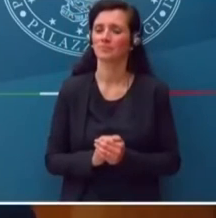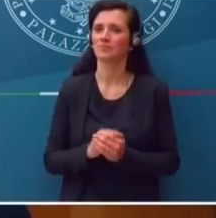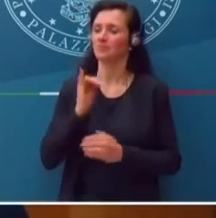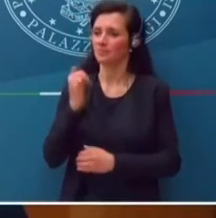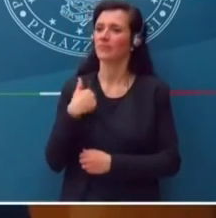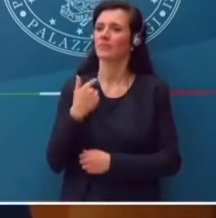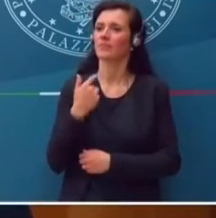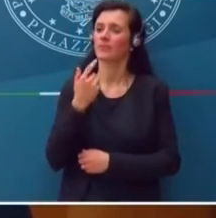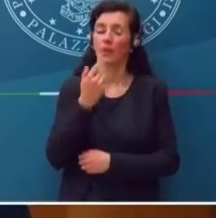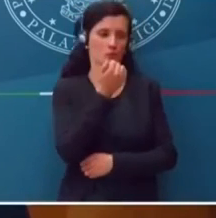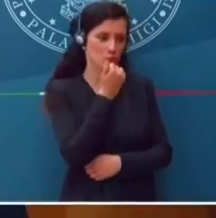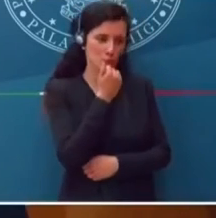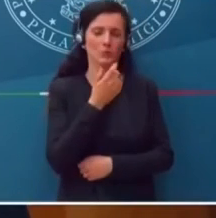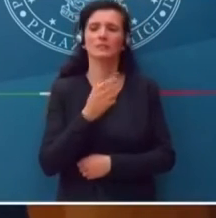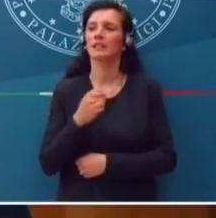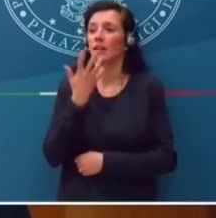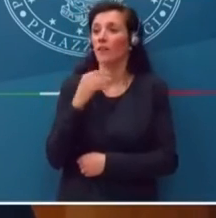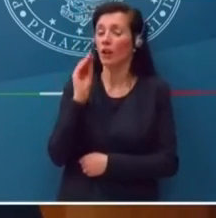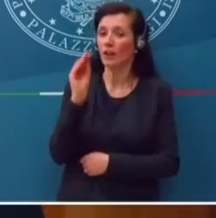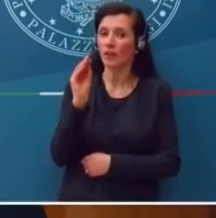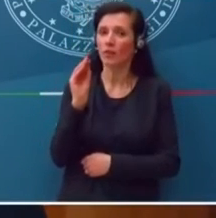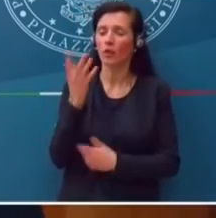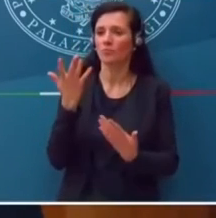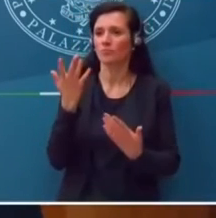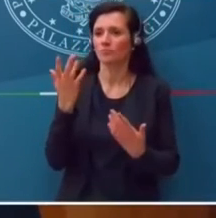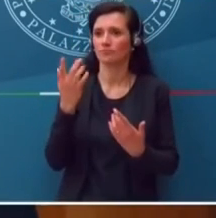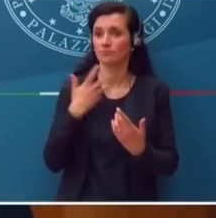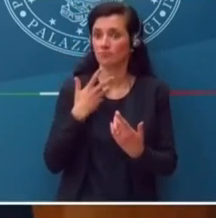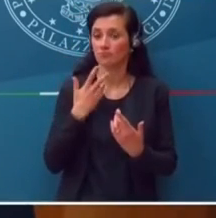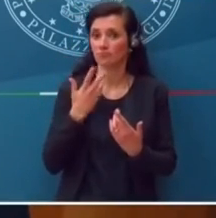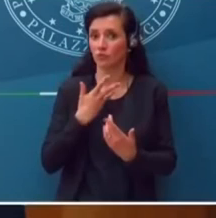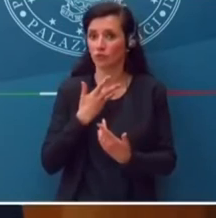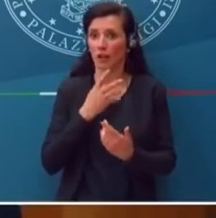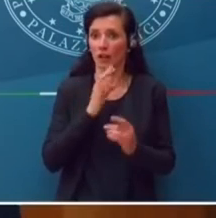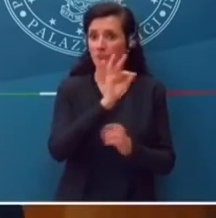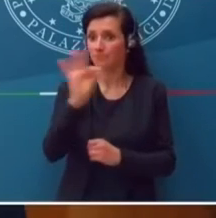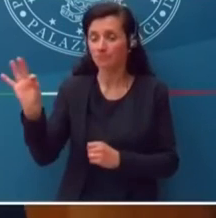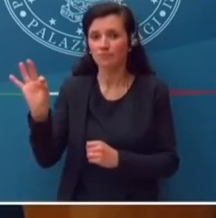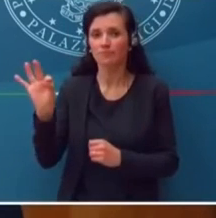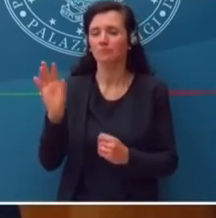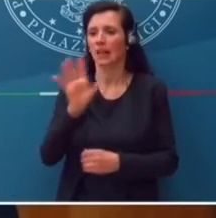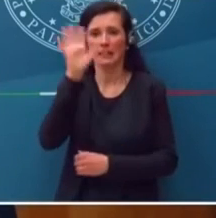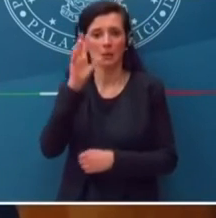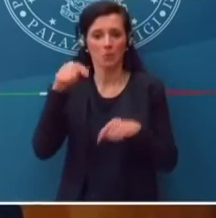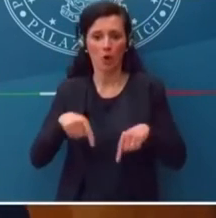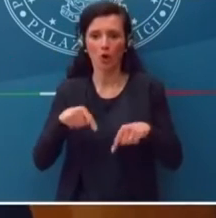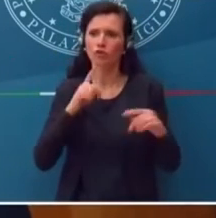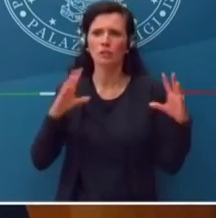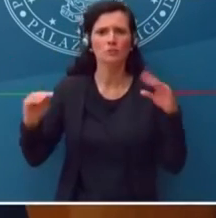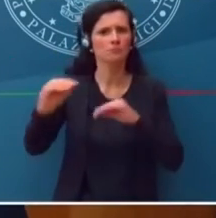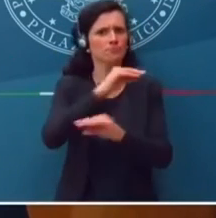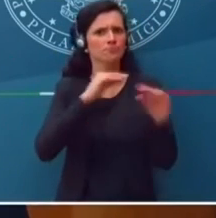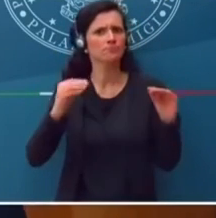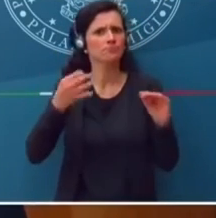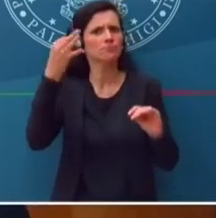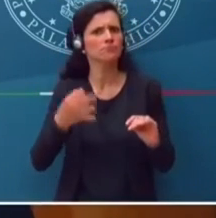Volevo chiederle se sì. Innanzitutto in alcuni casi ci sarà la necessità, ad esempio oggi gira la voce che si potesse impugnare una delibera